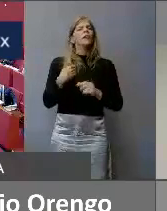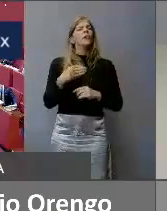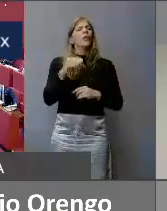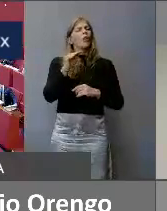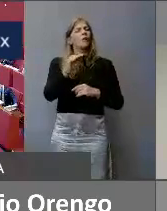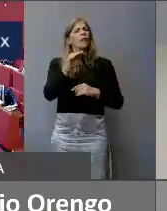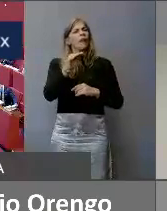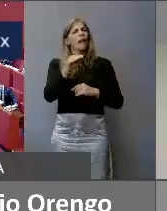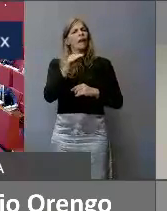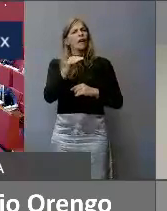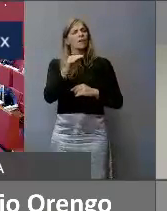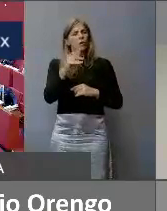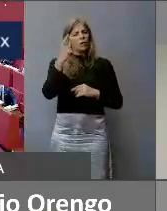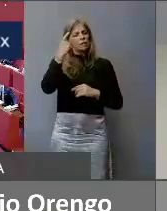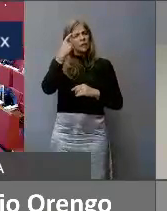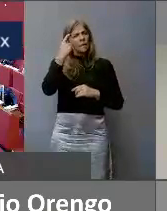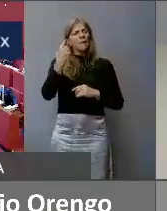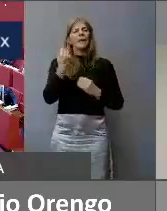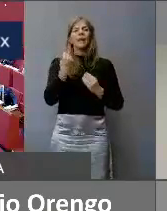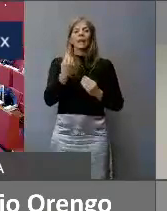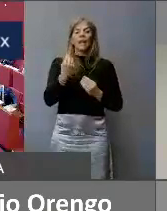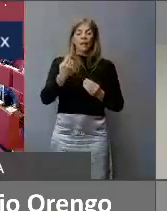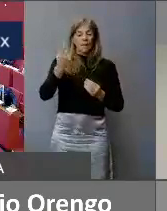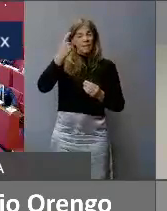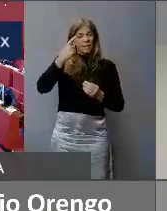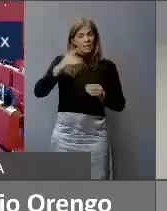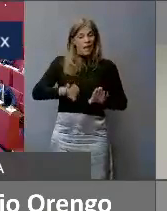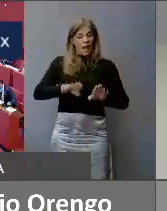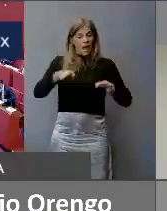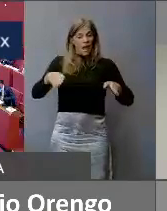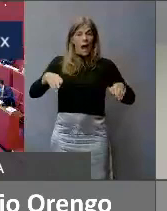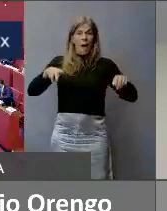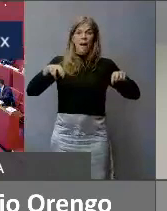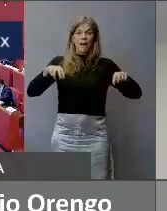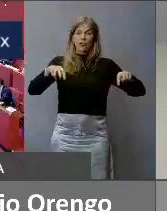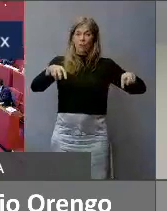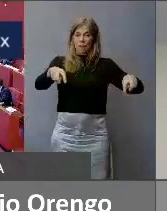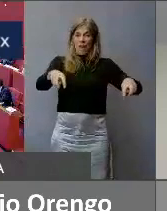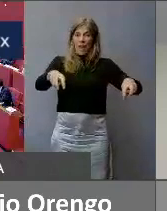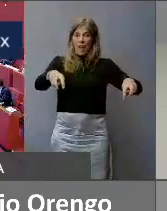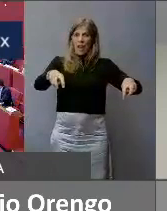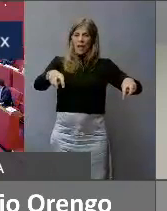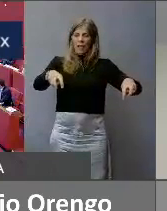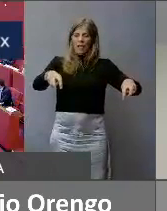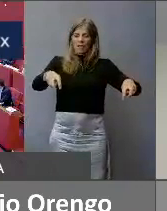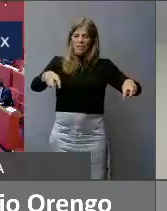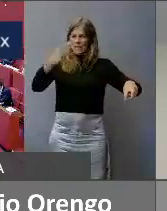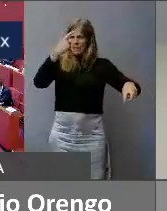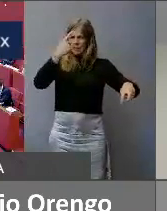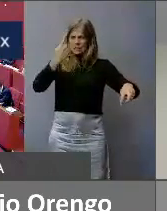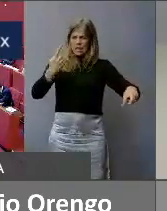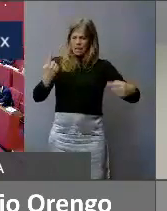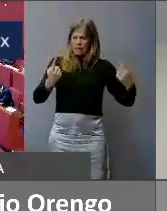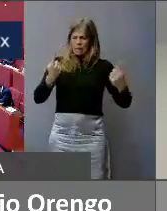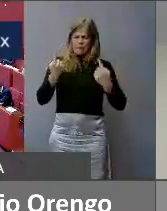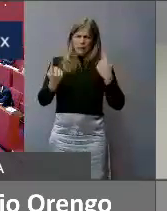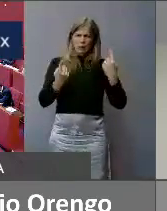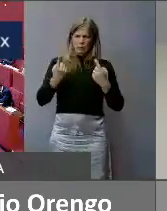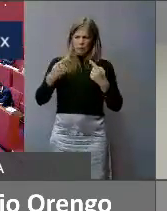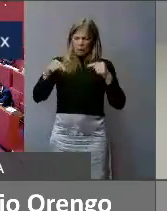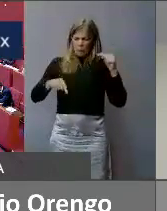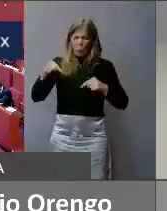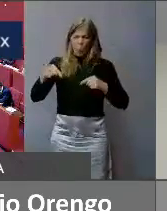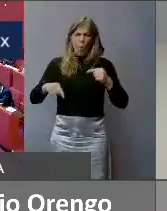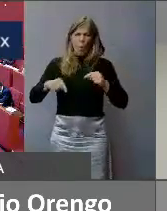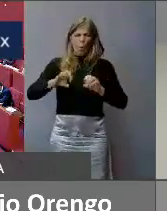di manutenzione dei marciapiedi e perché come lei sa non tutti godono ottima salute come lei sa le